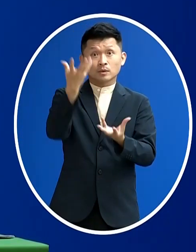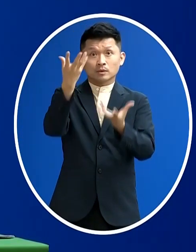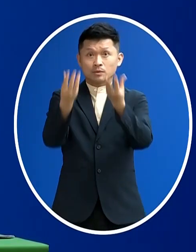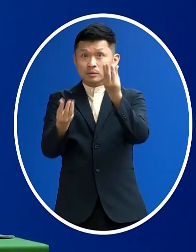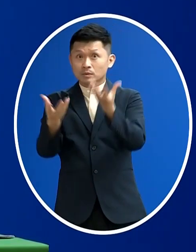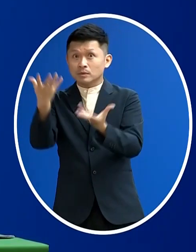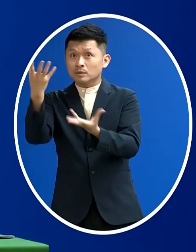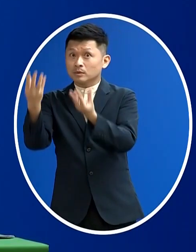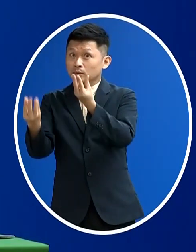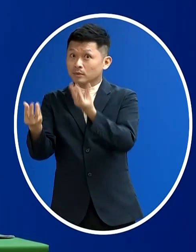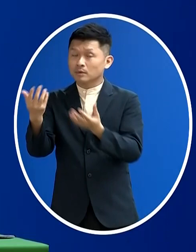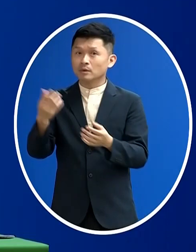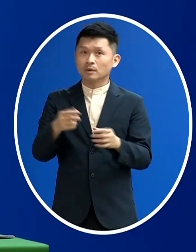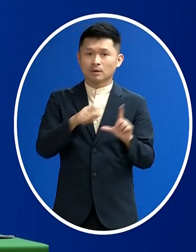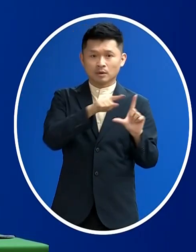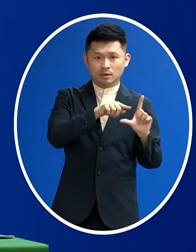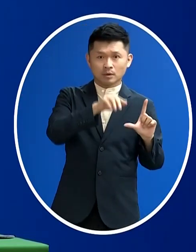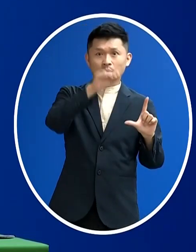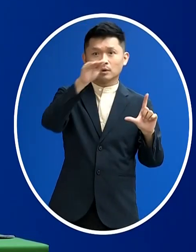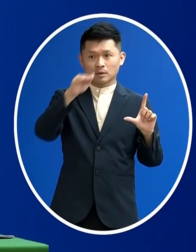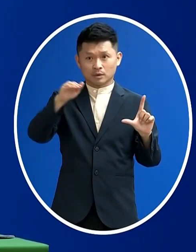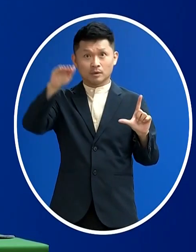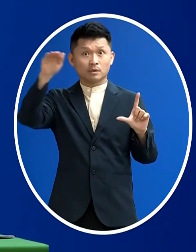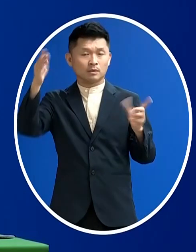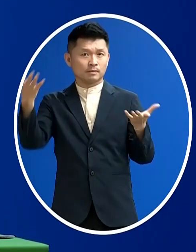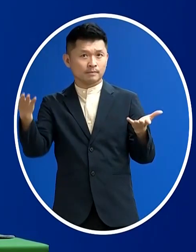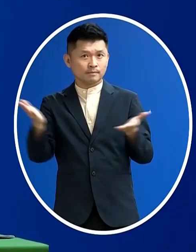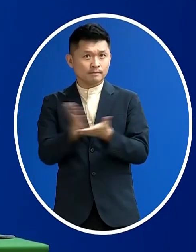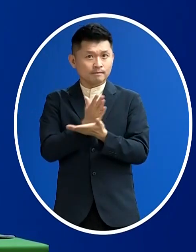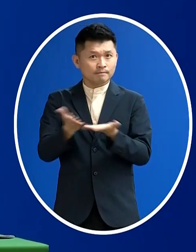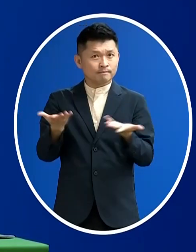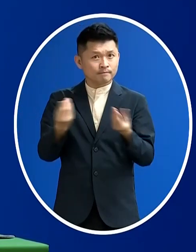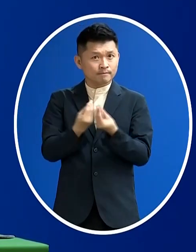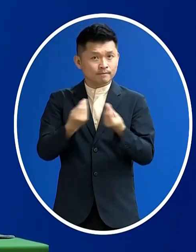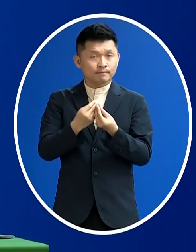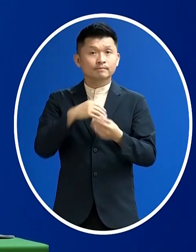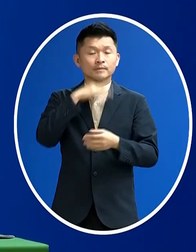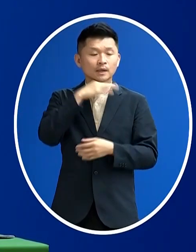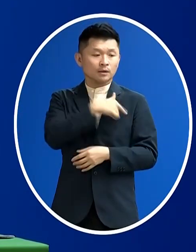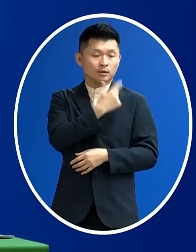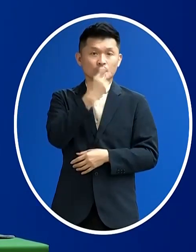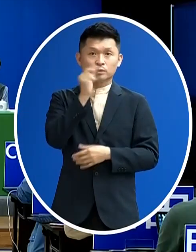一些不同的趋势上的研判，我们大概可能周末以后会比较清楚。